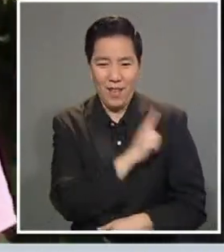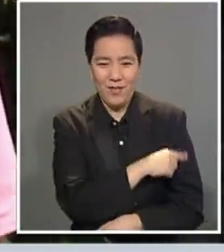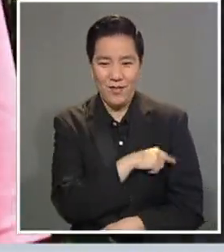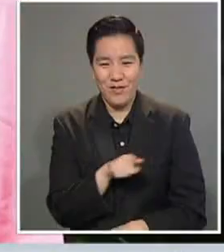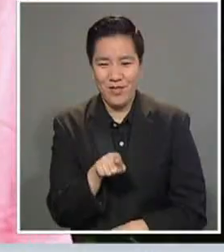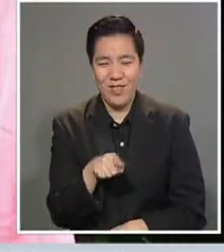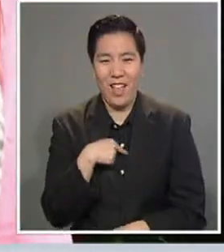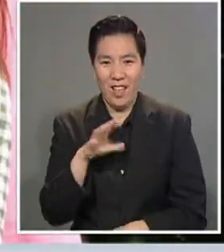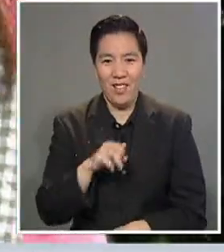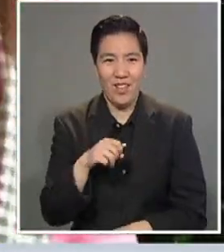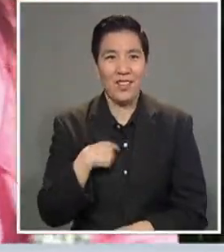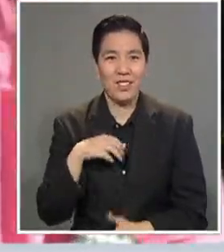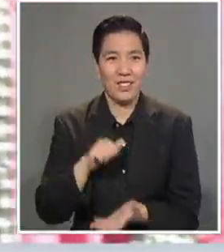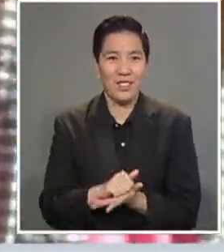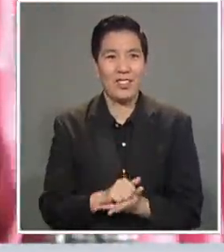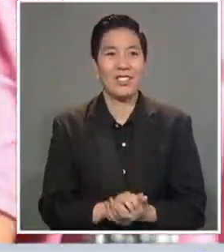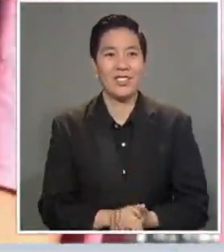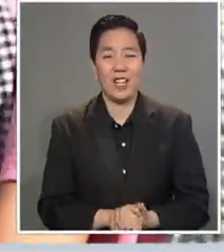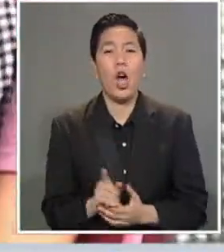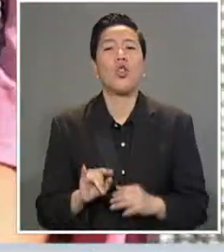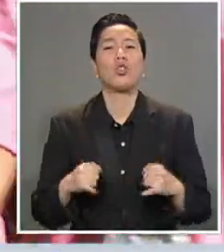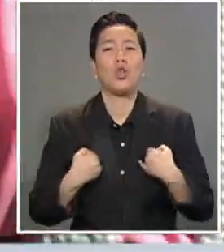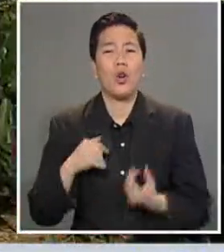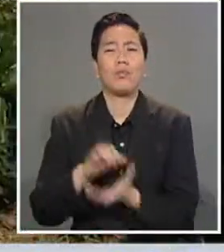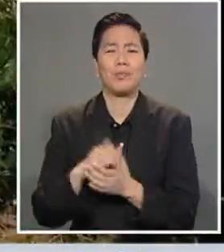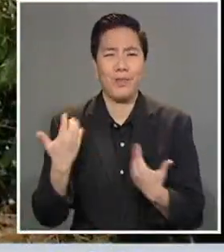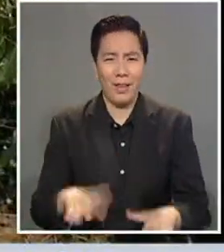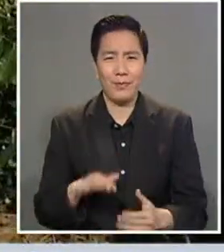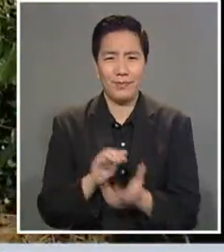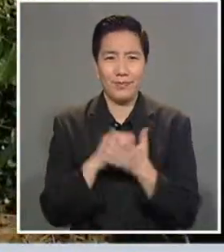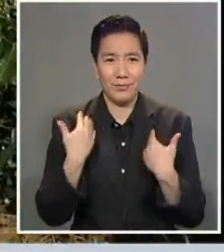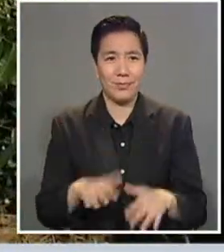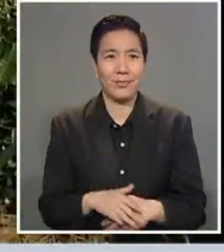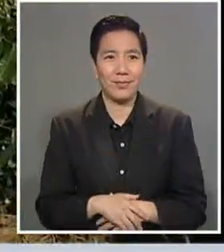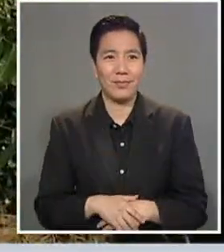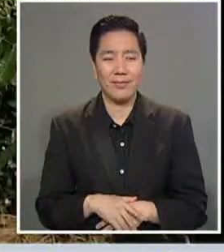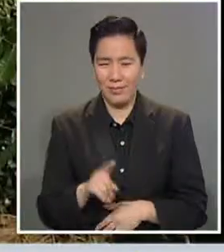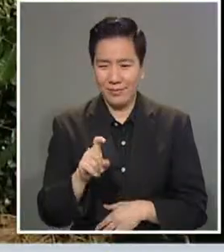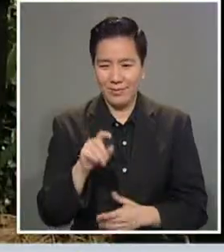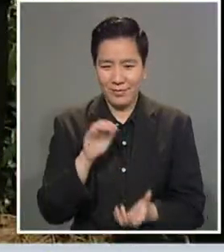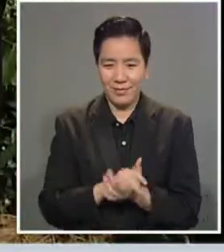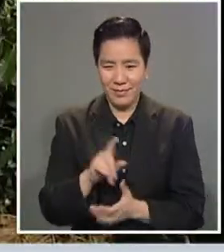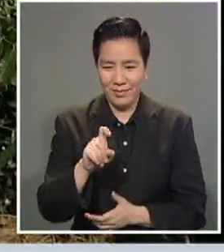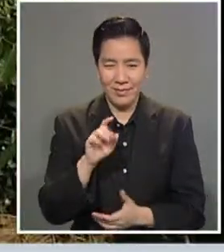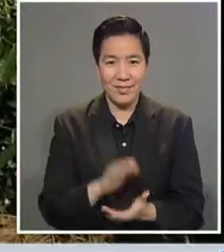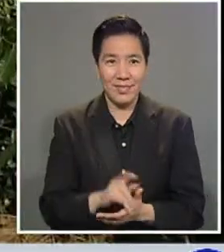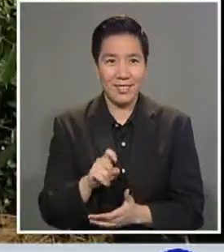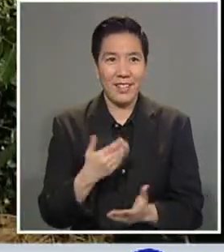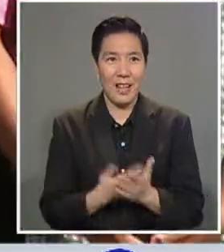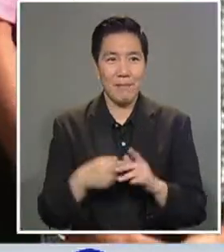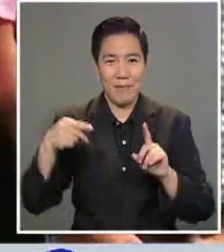ครับ มีเจ้าของ แล้ว มีเจ้าของแล้ว เจ้าของแล้ว น ี่จับมือเสียไก่เลย อันนี้ 1,000 บาท